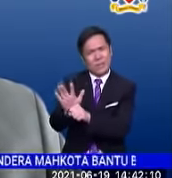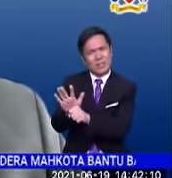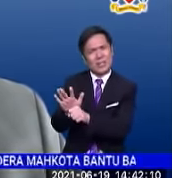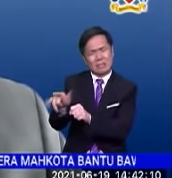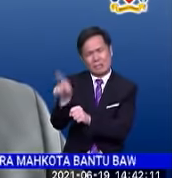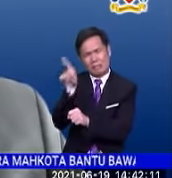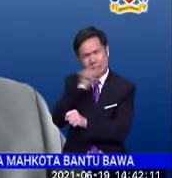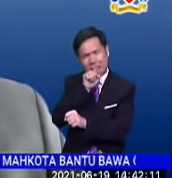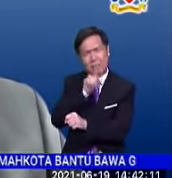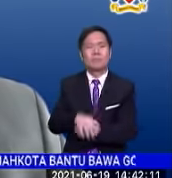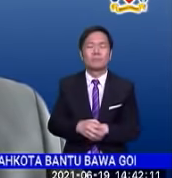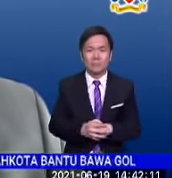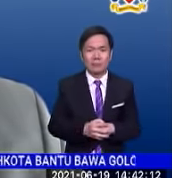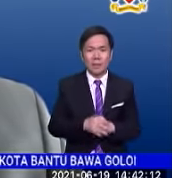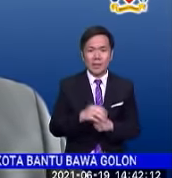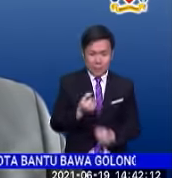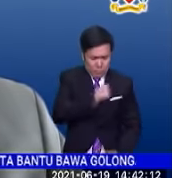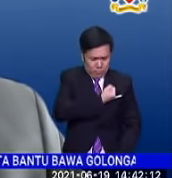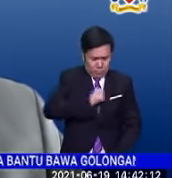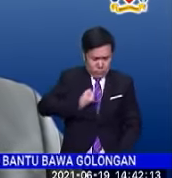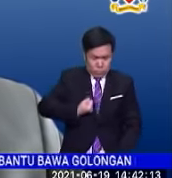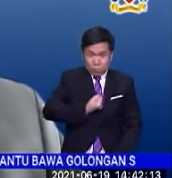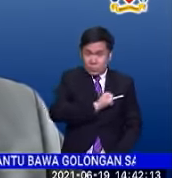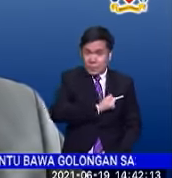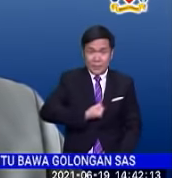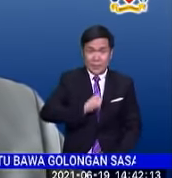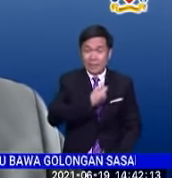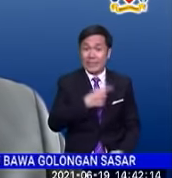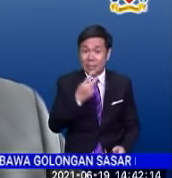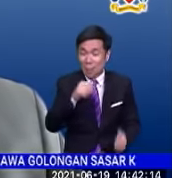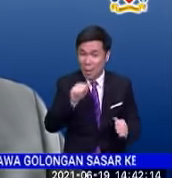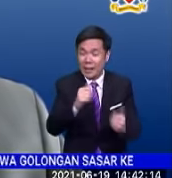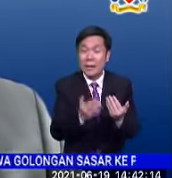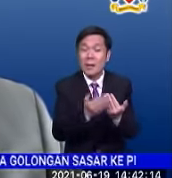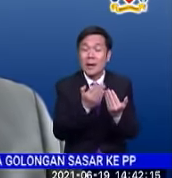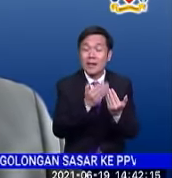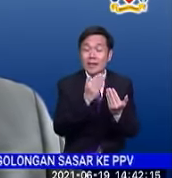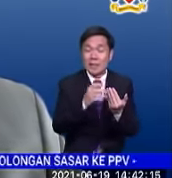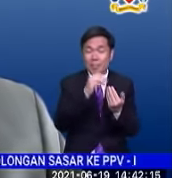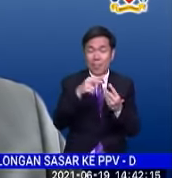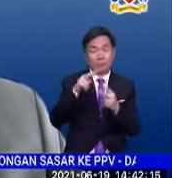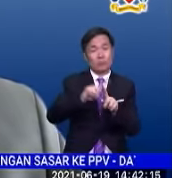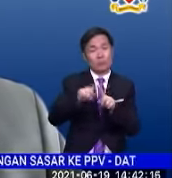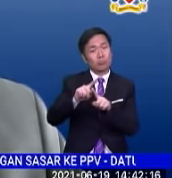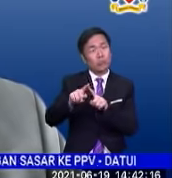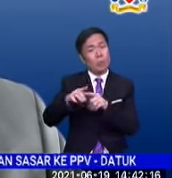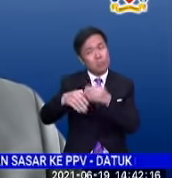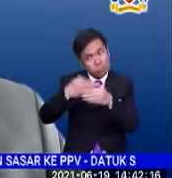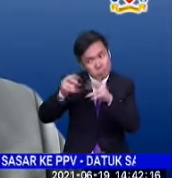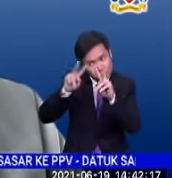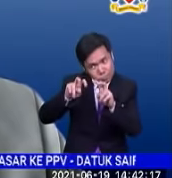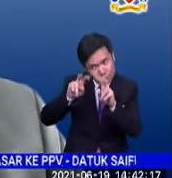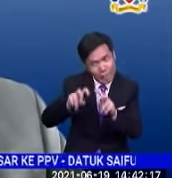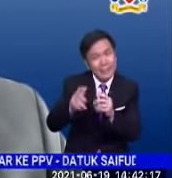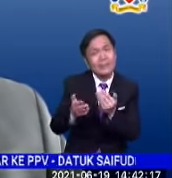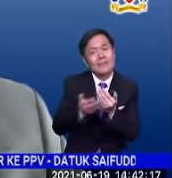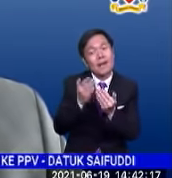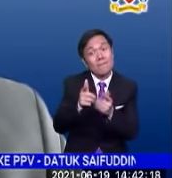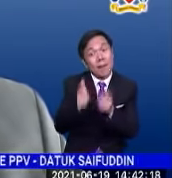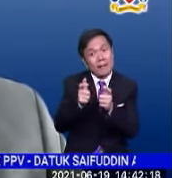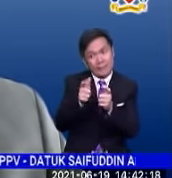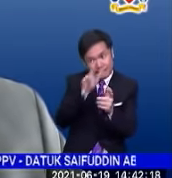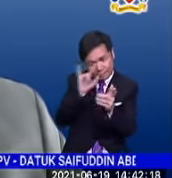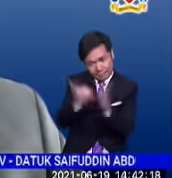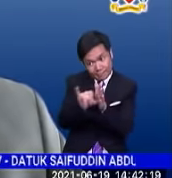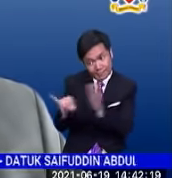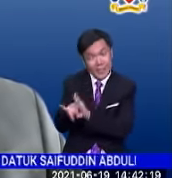memerlukannya. Penggunaan ultrasound dalam prosedur seperti line setting membolehkan prosedur dijalankan dengan lebih cepat dan tepat. Ini membolehkan